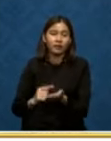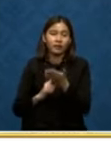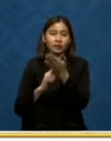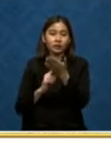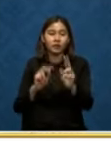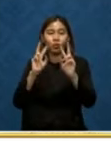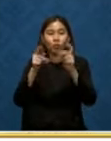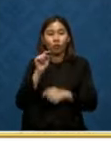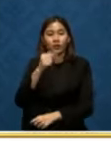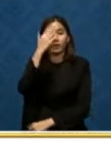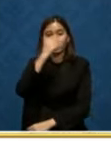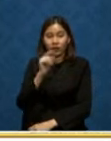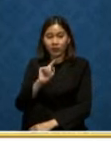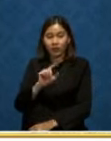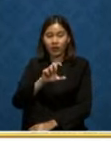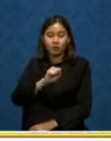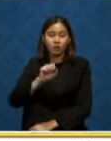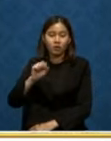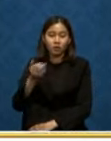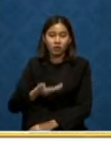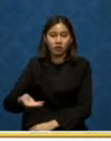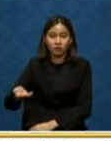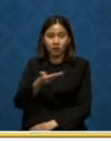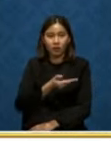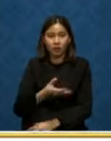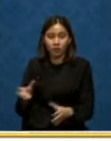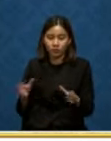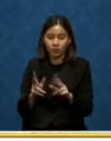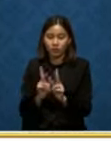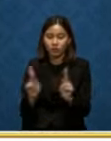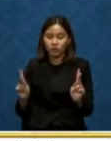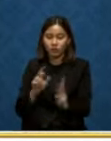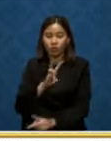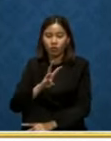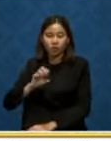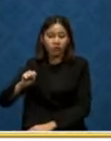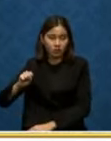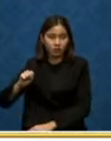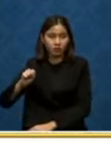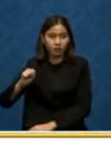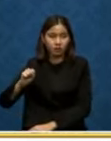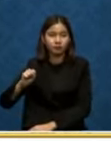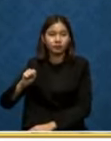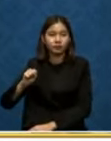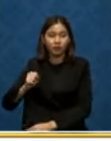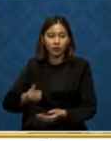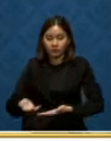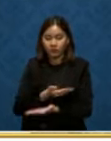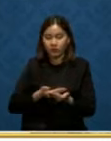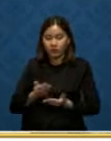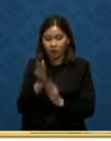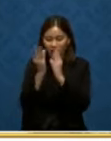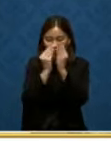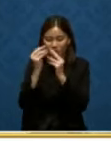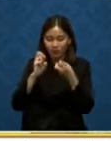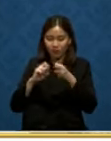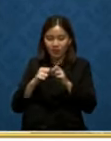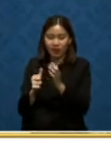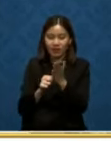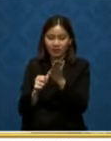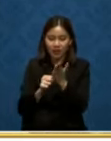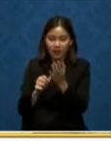ญัตติดังกล่าวเพื่อให้สภาผู้แทนราษฎรได้ตั้งกรรมาธิการวิสามัญเพื่อพิจารณาศึกษาแก้ไขปัญหาราคา